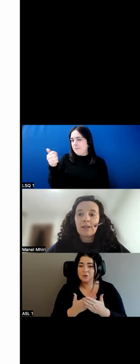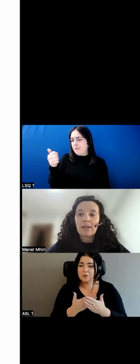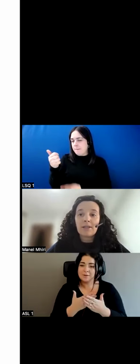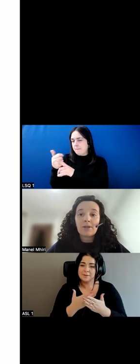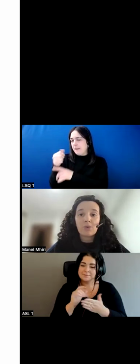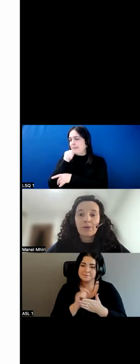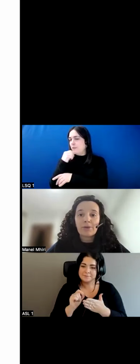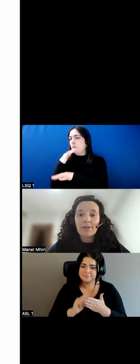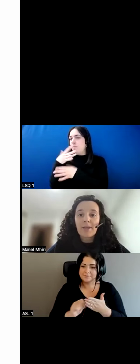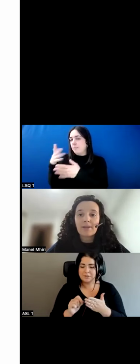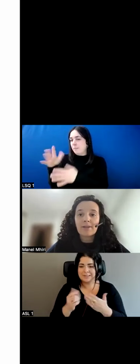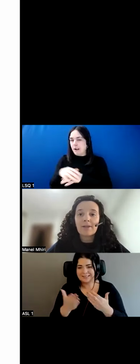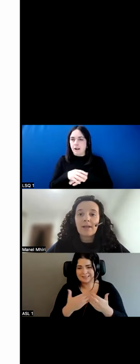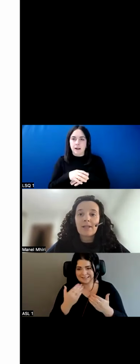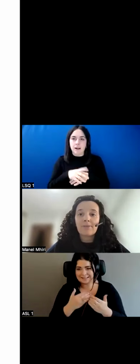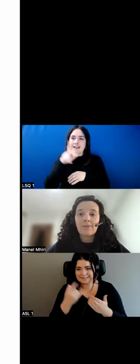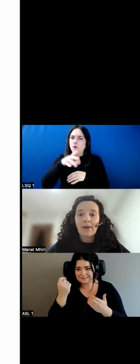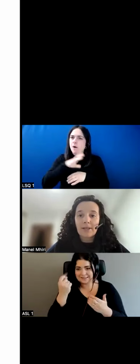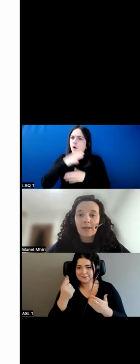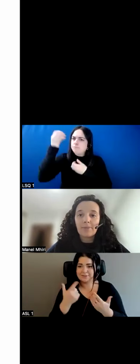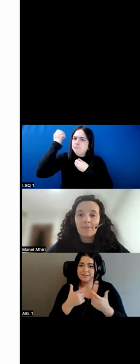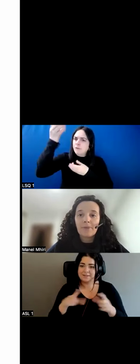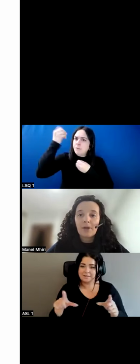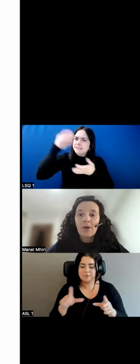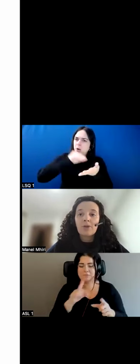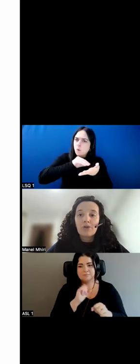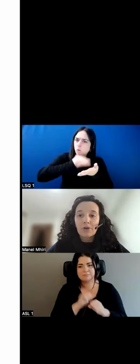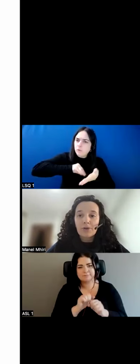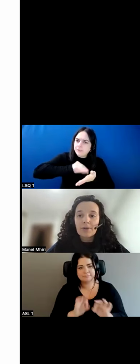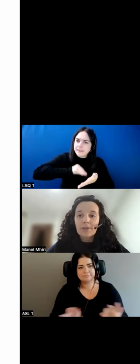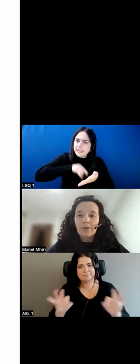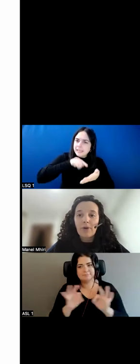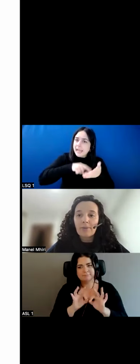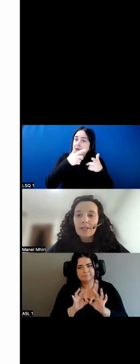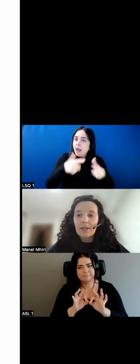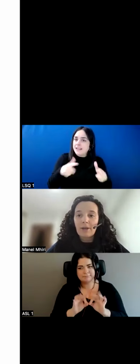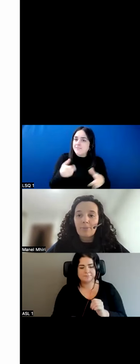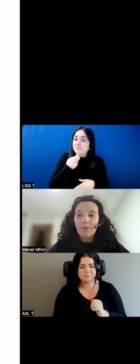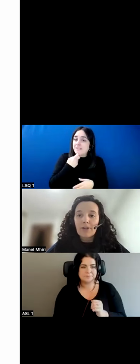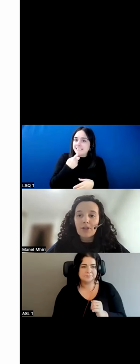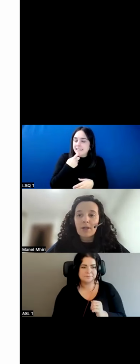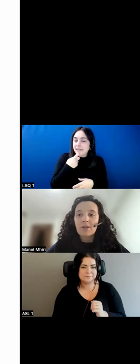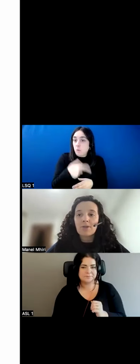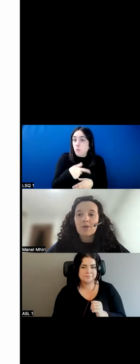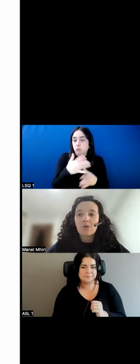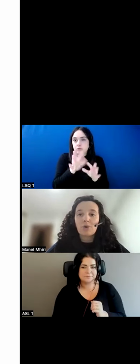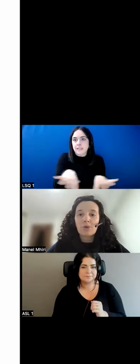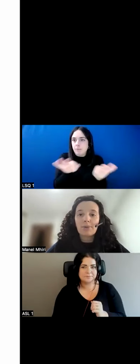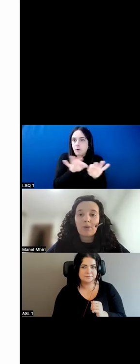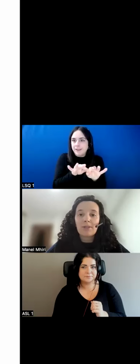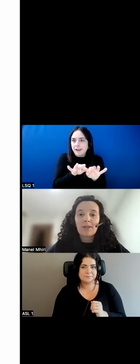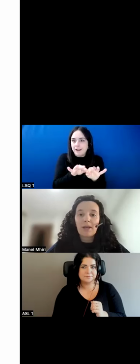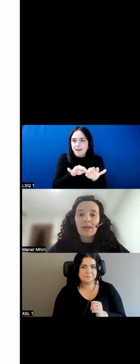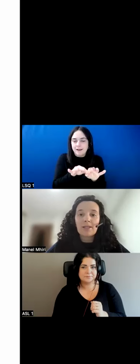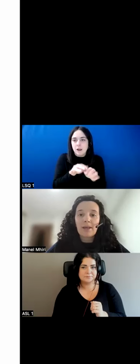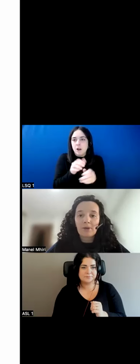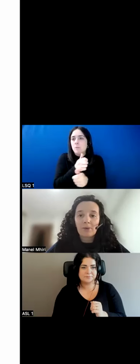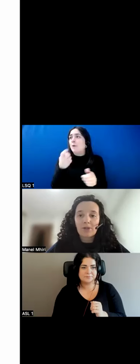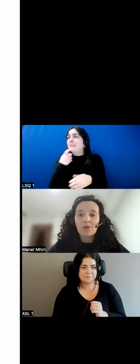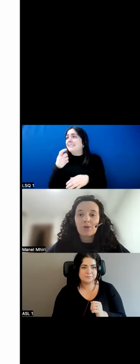Avoir des renseignements écrits dans une langue facile à comprendre, c'est vital. Les médecins et d'autres professionnels de la